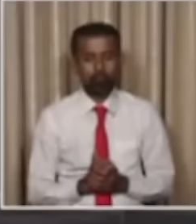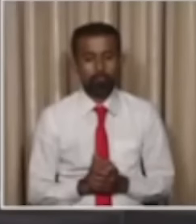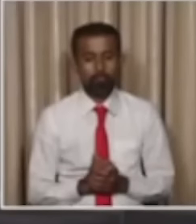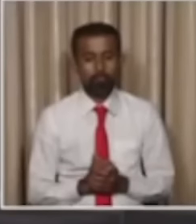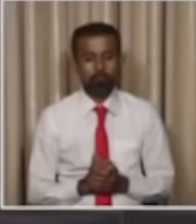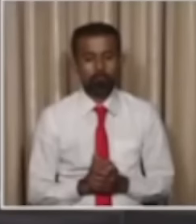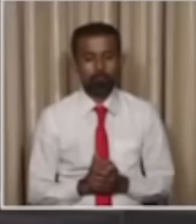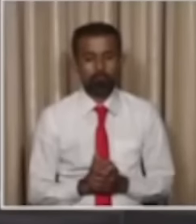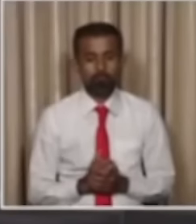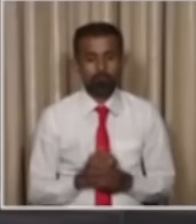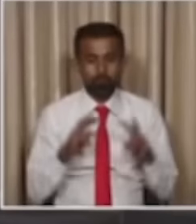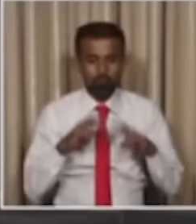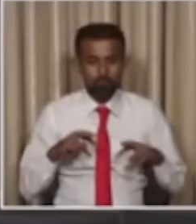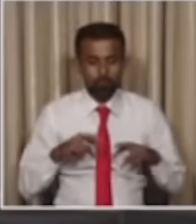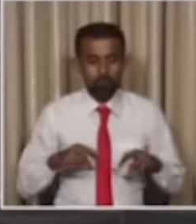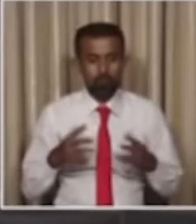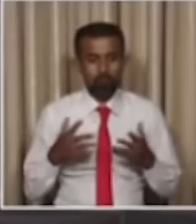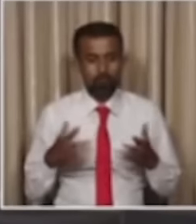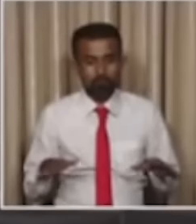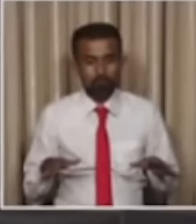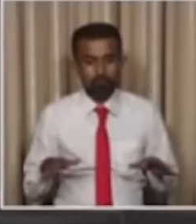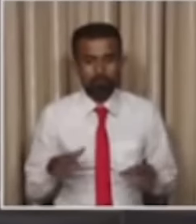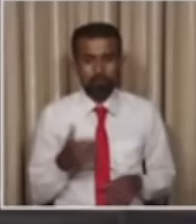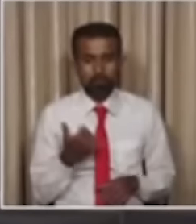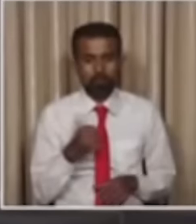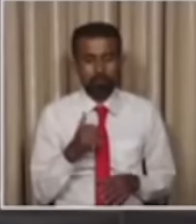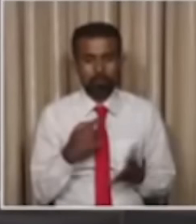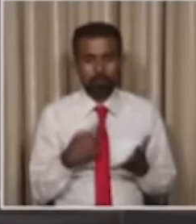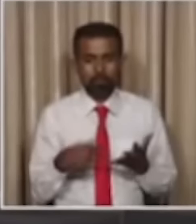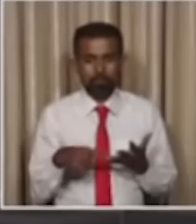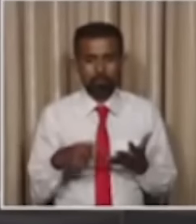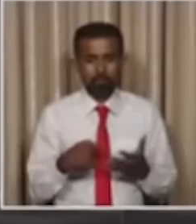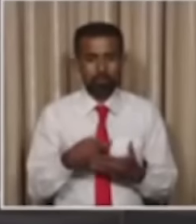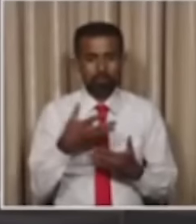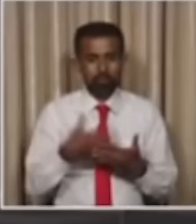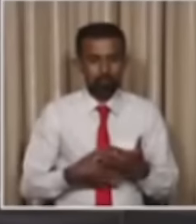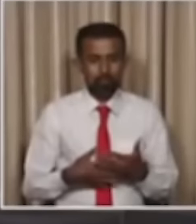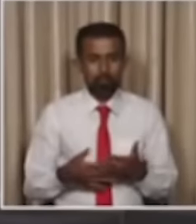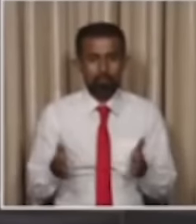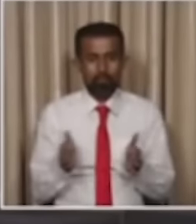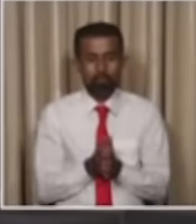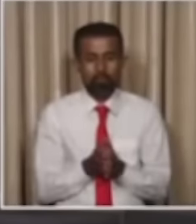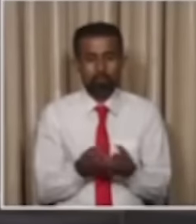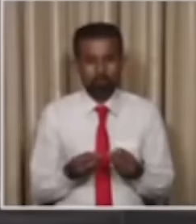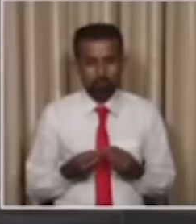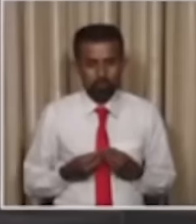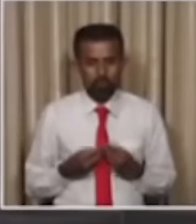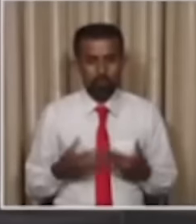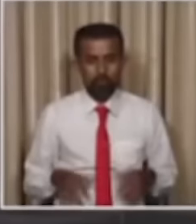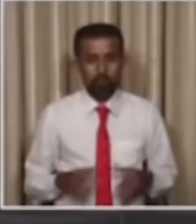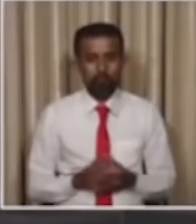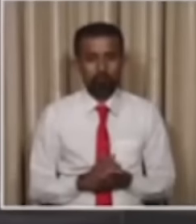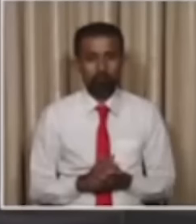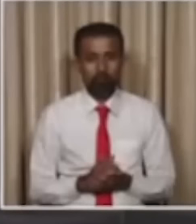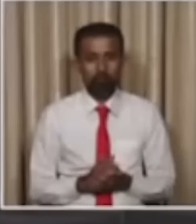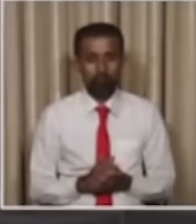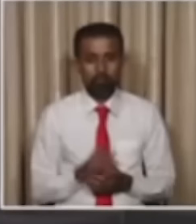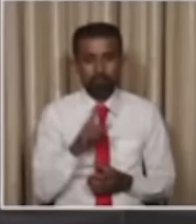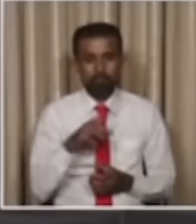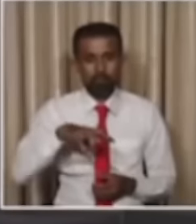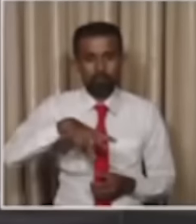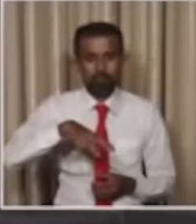උන්වහන්සේලා අධ්‍යයනය කරලා තියෙන සමහර කරුණු ගැන රිපෝට් එකක් එක්ක තව එකක් තමයි එක CD